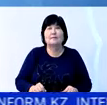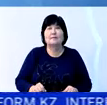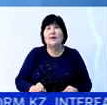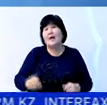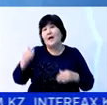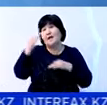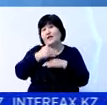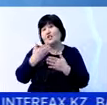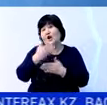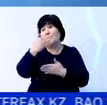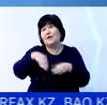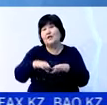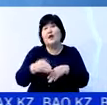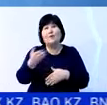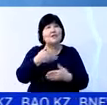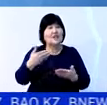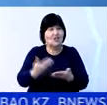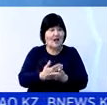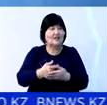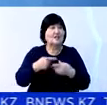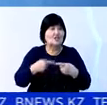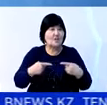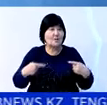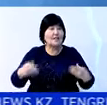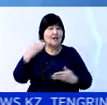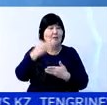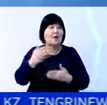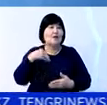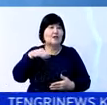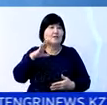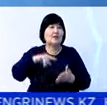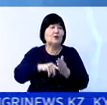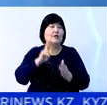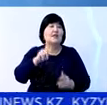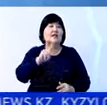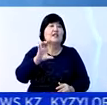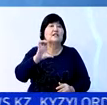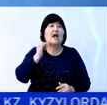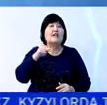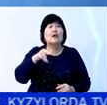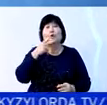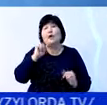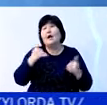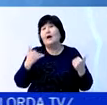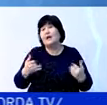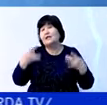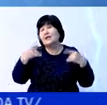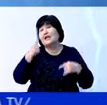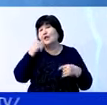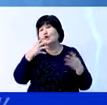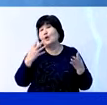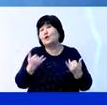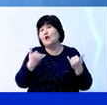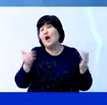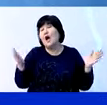Кешкі ақпараттар реті осындай, біздің жаңалықтарымызды және басқа да бағдарламаларымызды Қызылорда.тв.кз сайтынан көре аласыздар. Ал қазір экранда ертеңгі